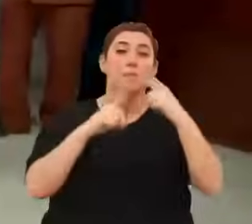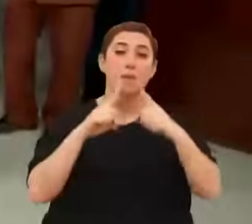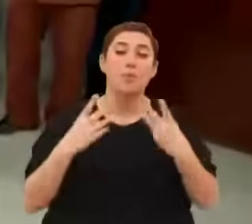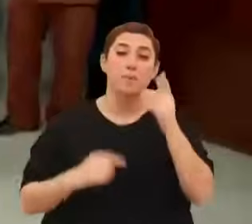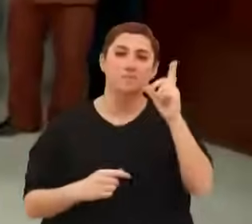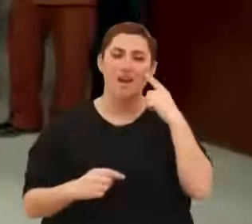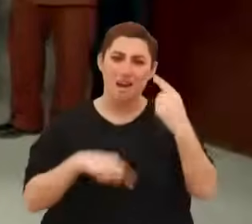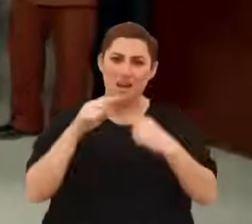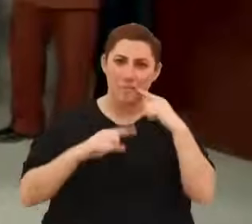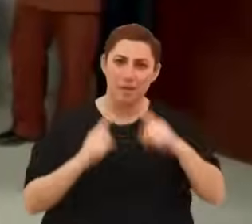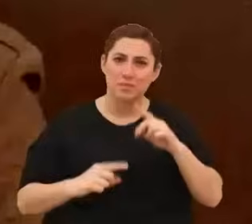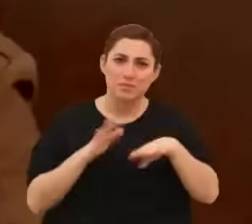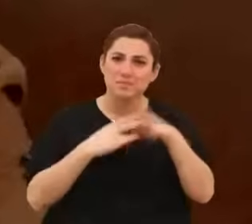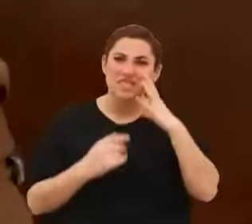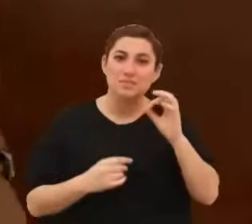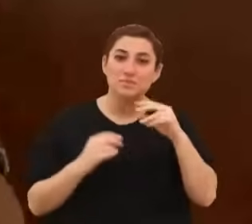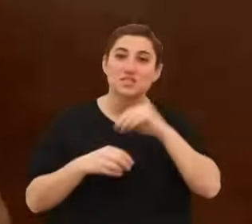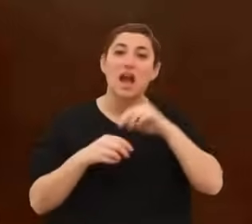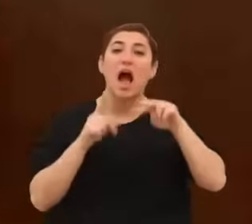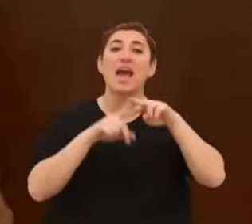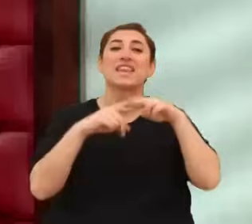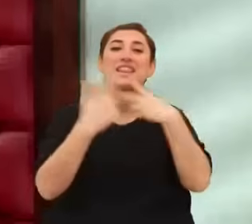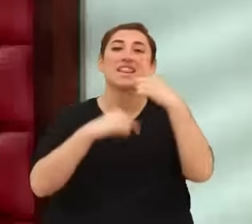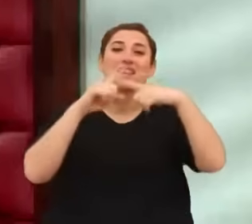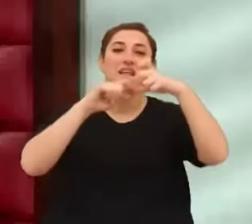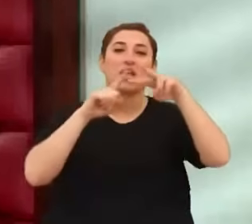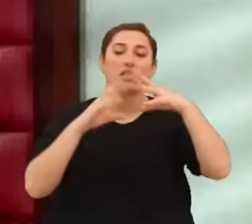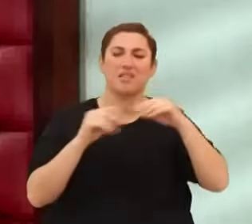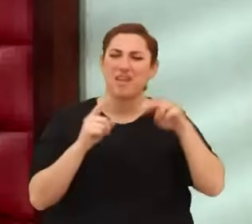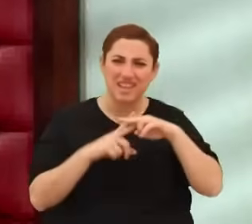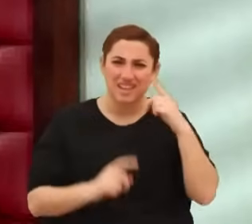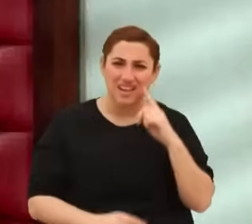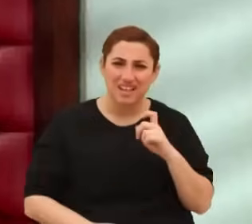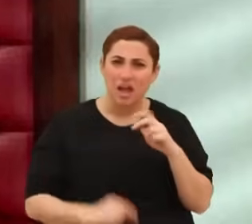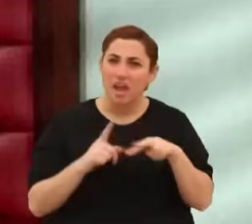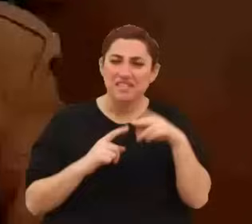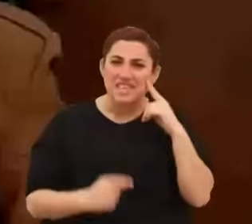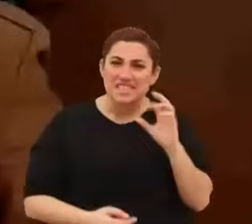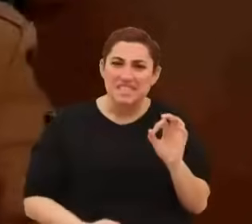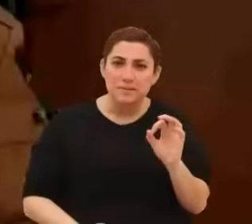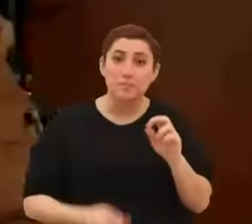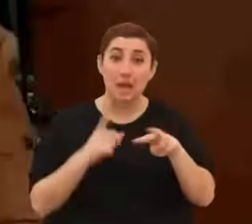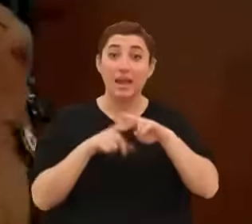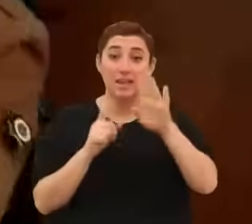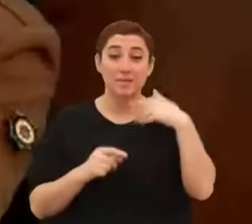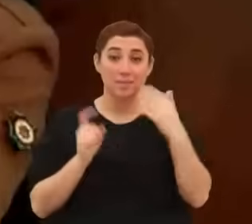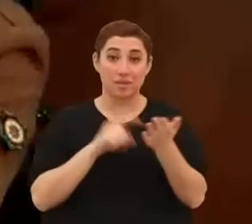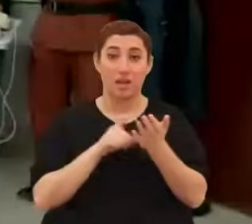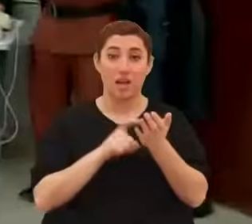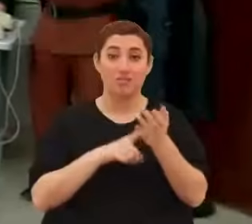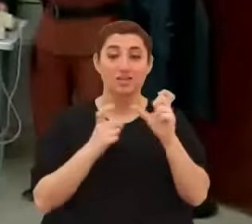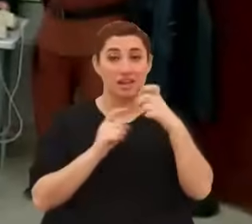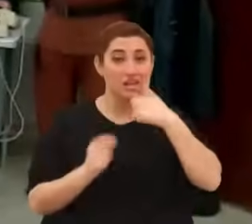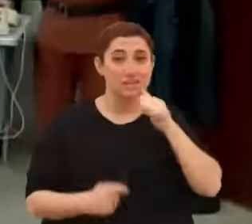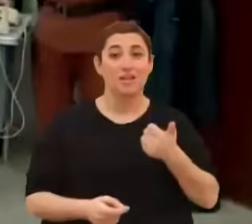lazım. Arama emri mi? Ne için ya? Kim için? Ayten kayıp. Ayten? Ayten kim ya? Ayten benim tavuk.